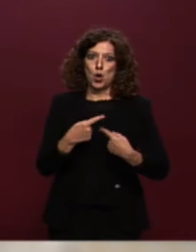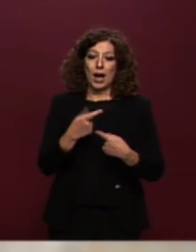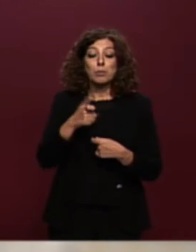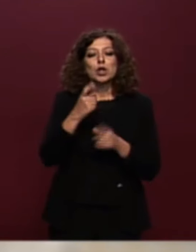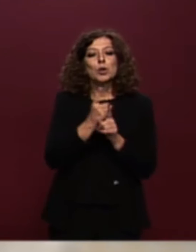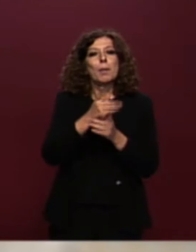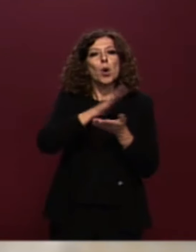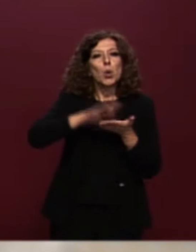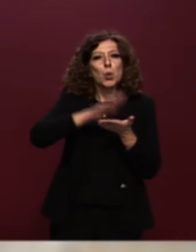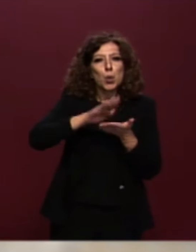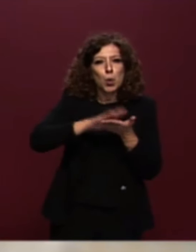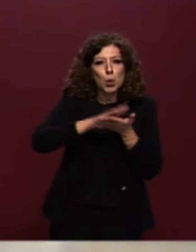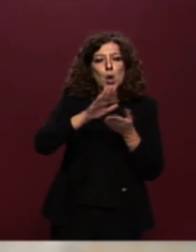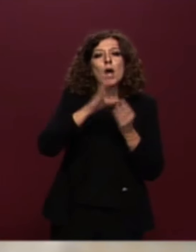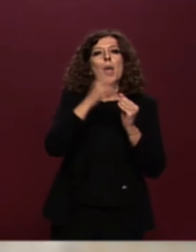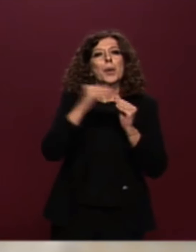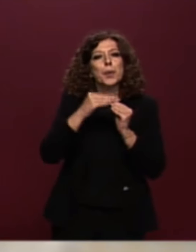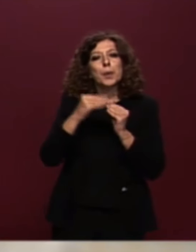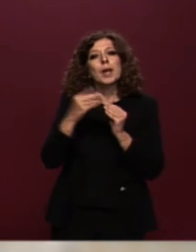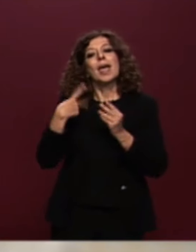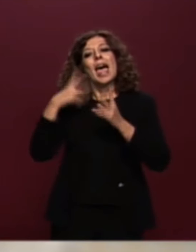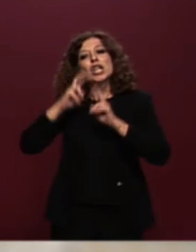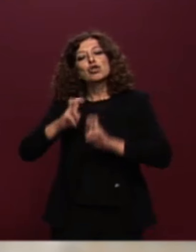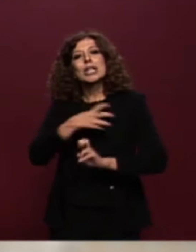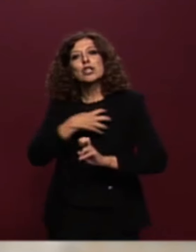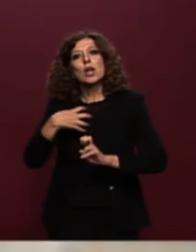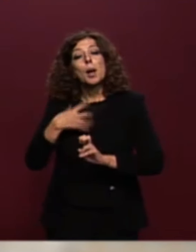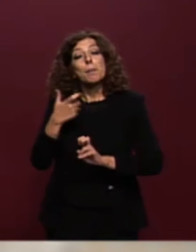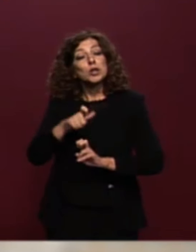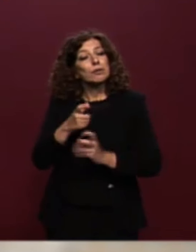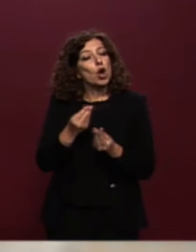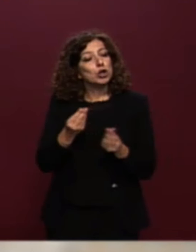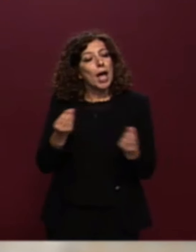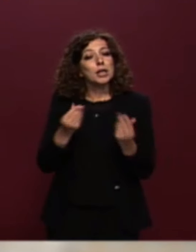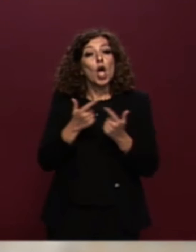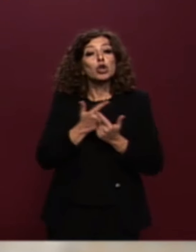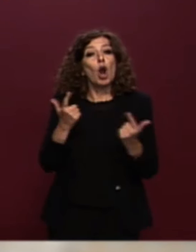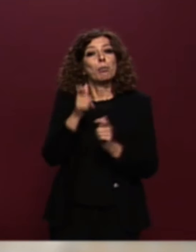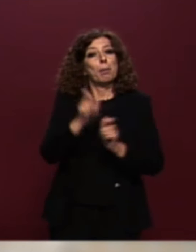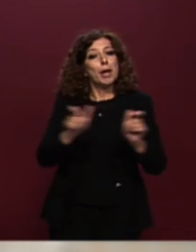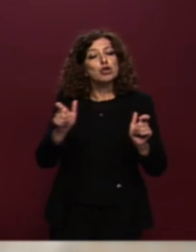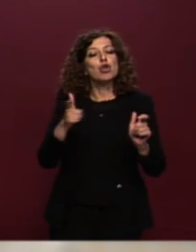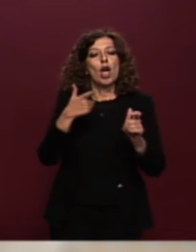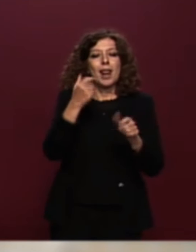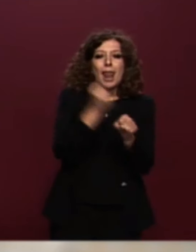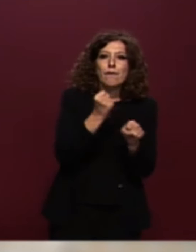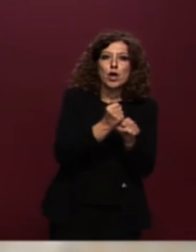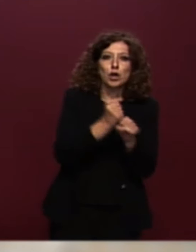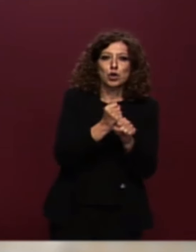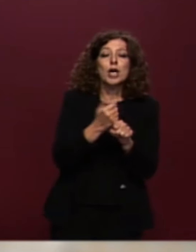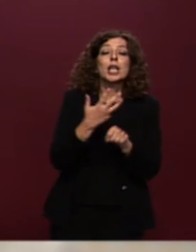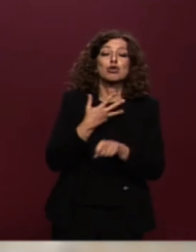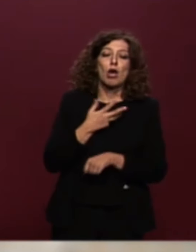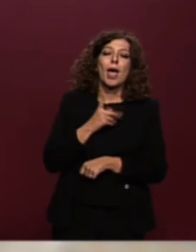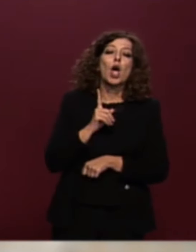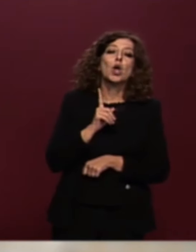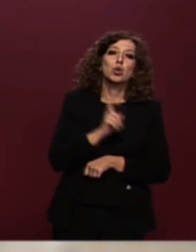ricerca scientifica, perché troppi sono ancora lavoratori e lavoratrici che si ammalano di asbestosi o di